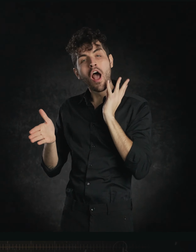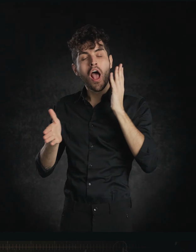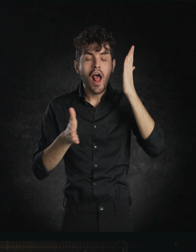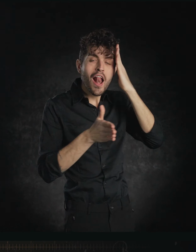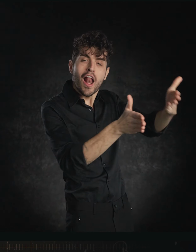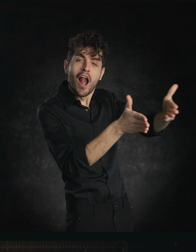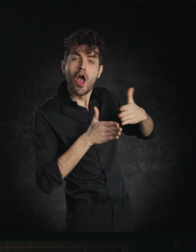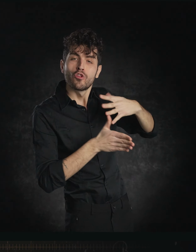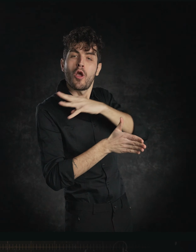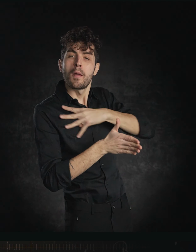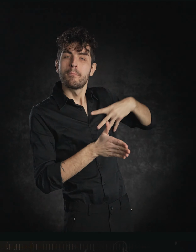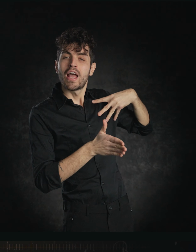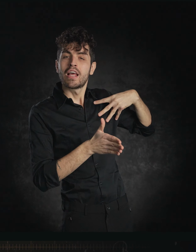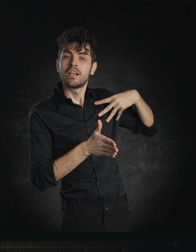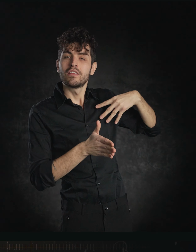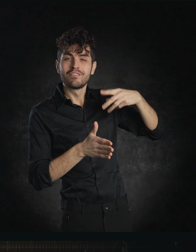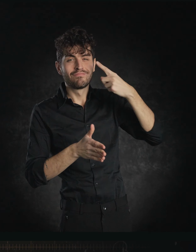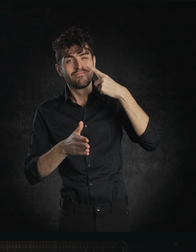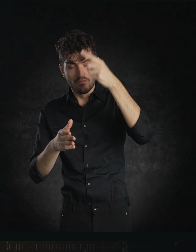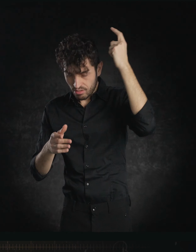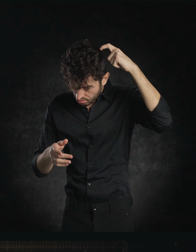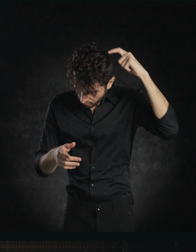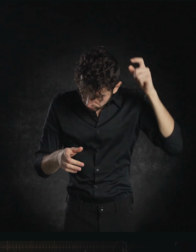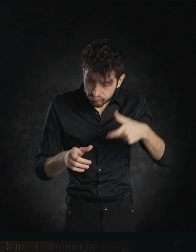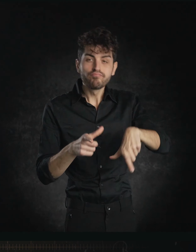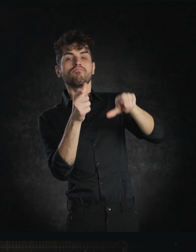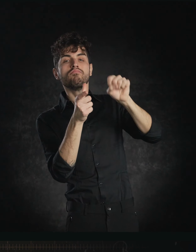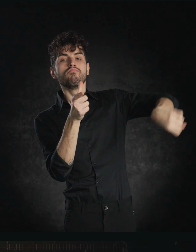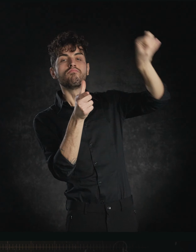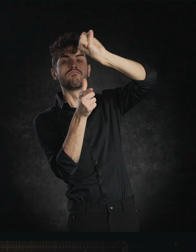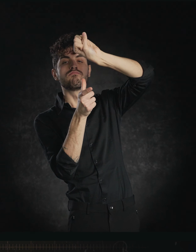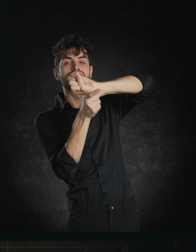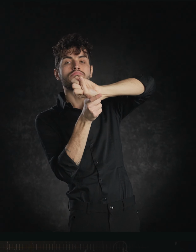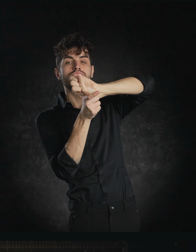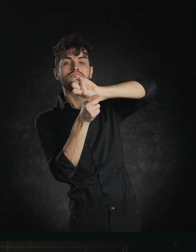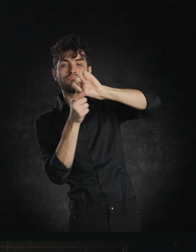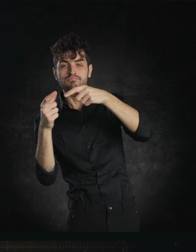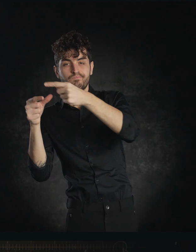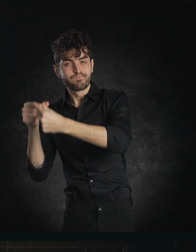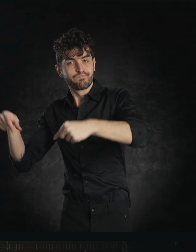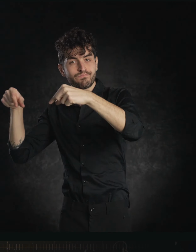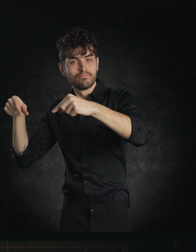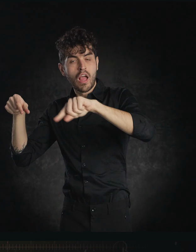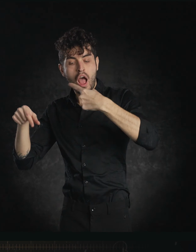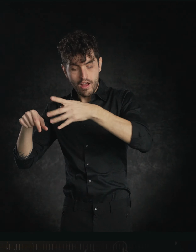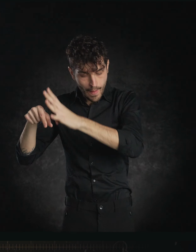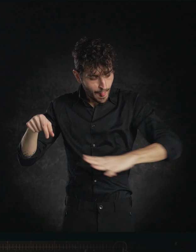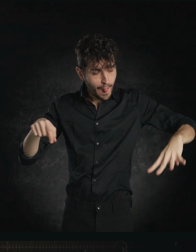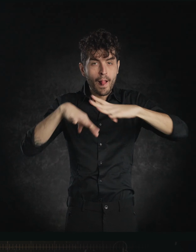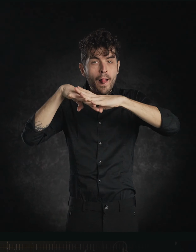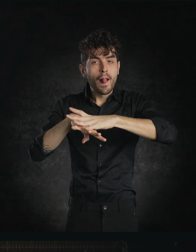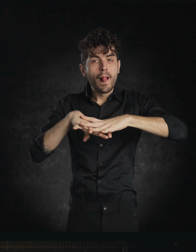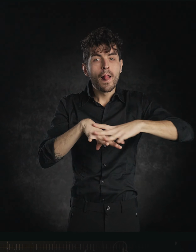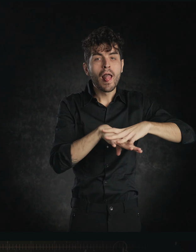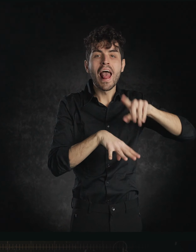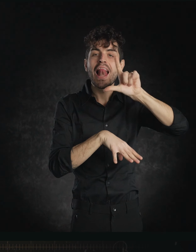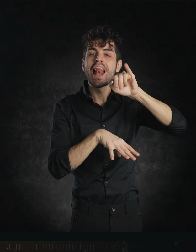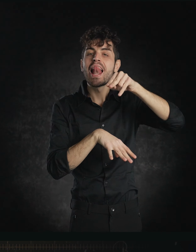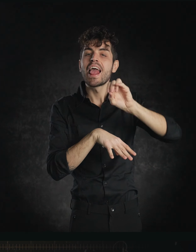Merit, il letto con il poggiatesta e se vediamo quello di Merit si vede addirittura il lino ancora attorno al